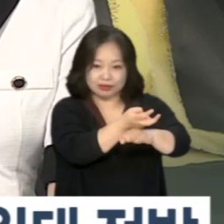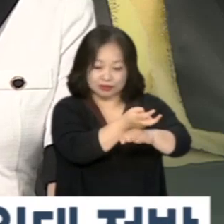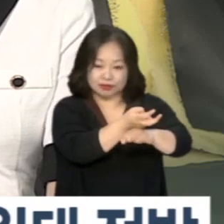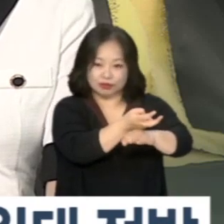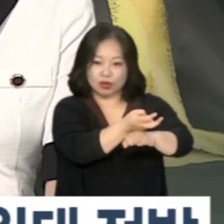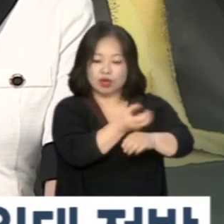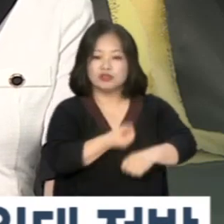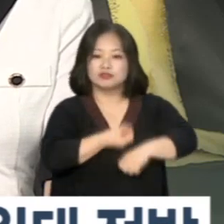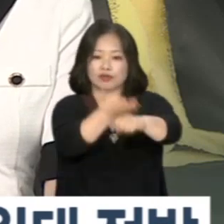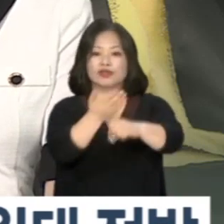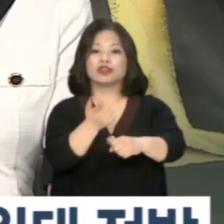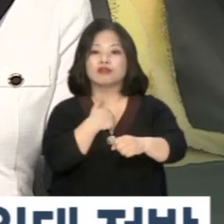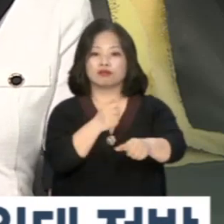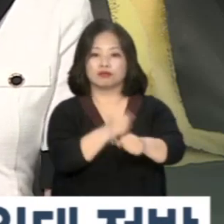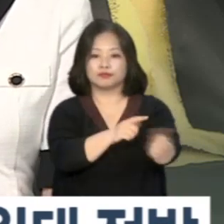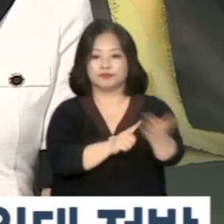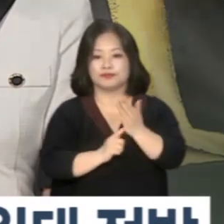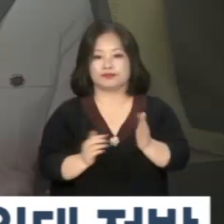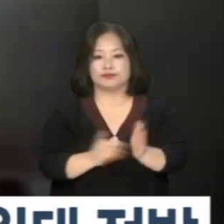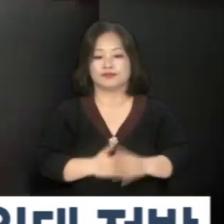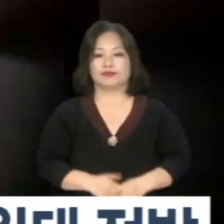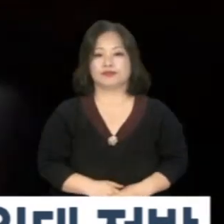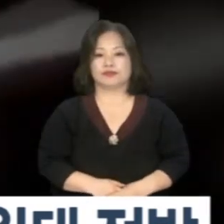왔습니다 문승욱 기자입니다